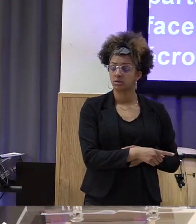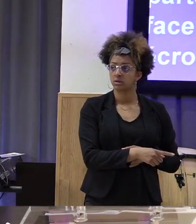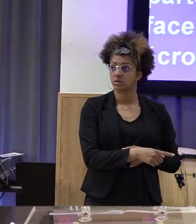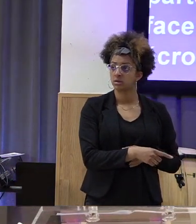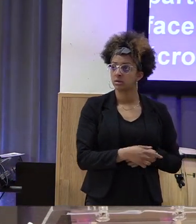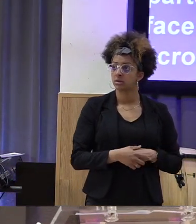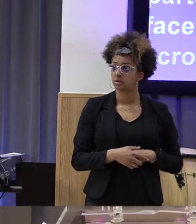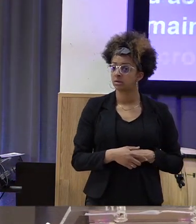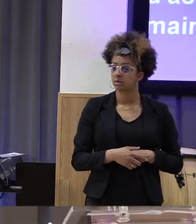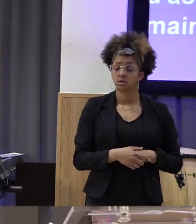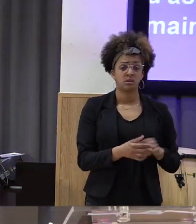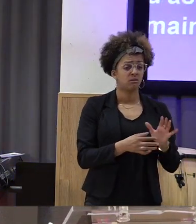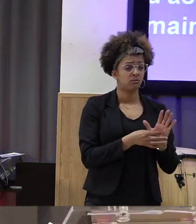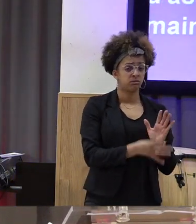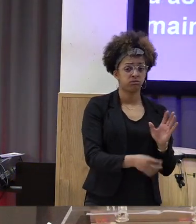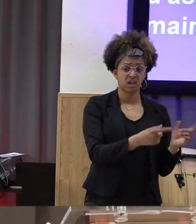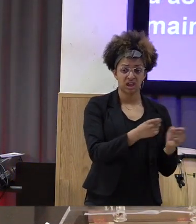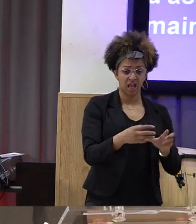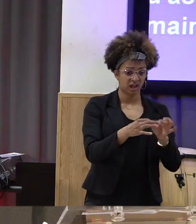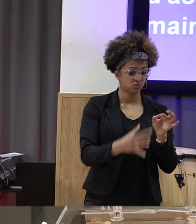nos œuvres seront mauvaises.